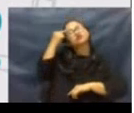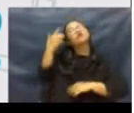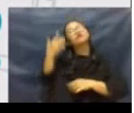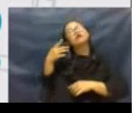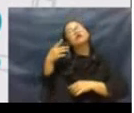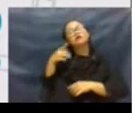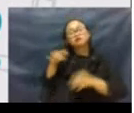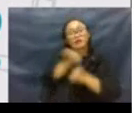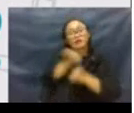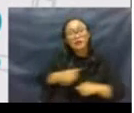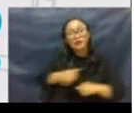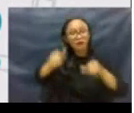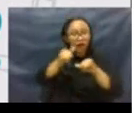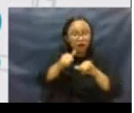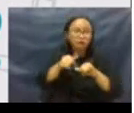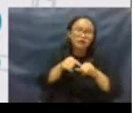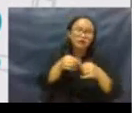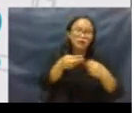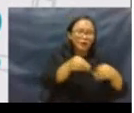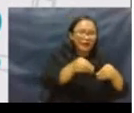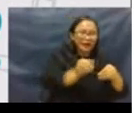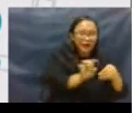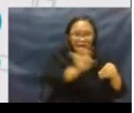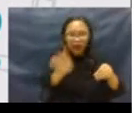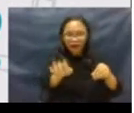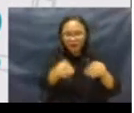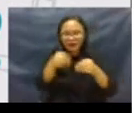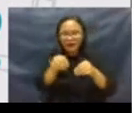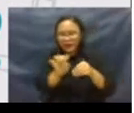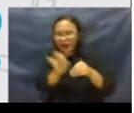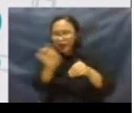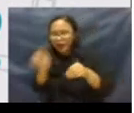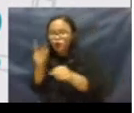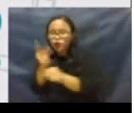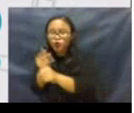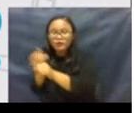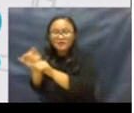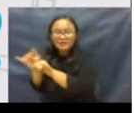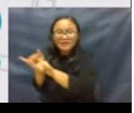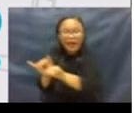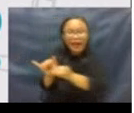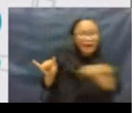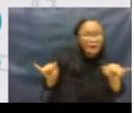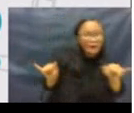bersama-sama di mata pelajaran yang lain, guru-guru juga melakukan hal yang sama.